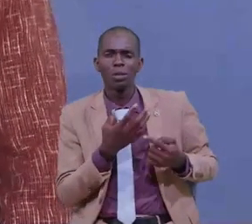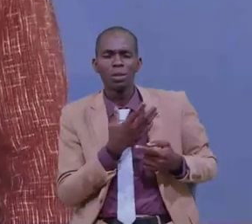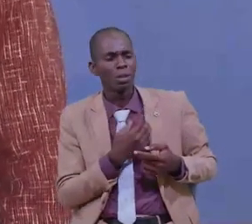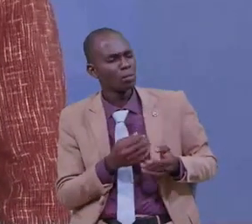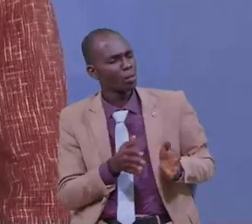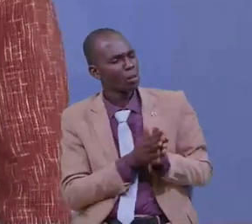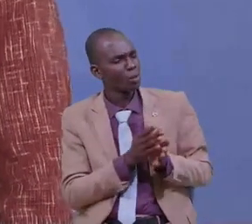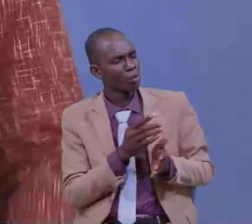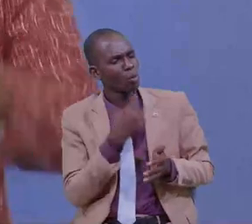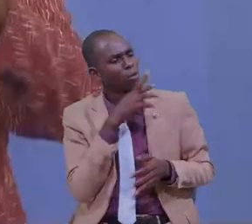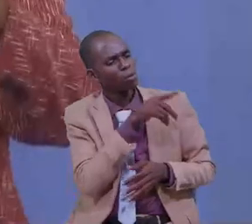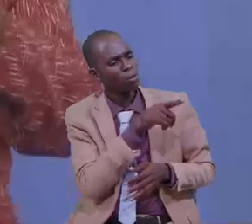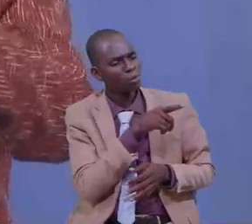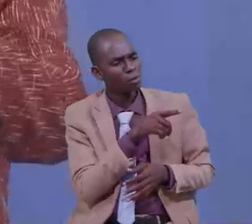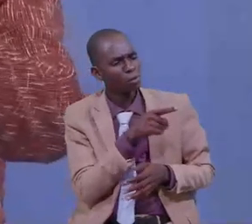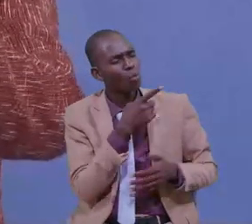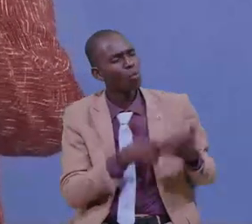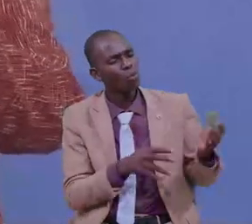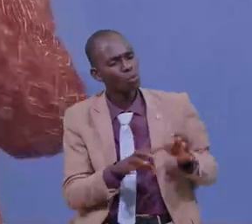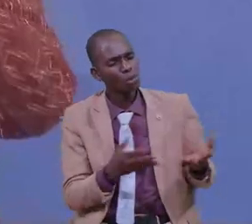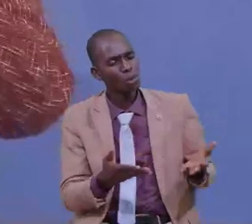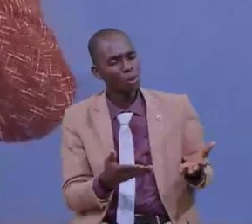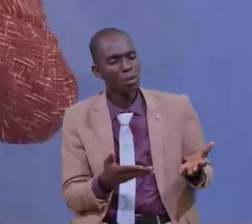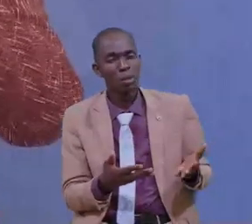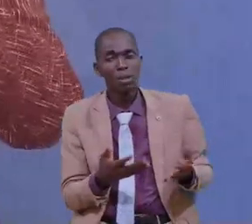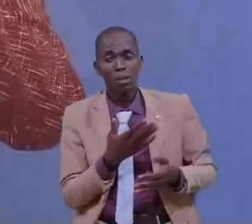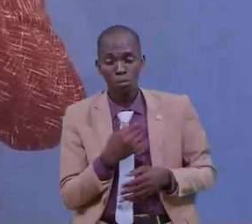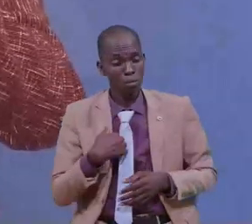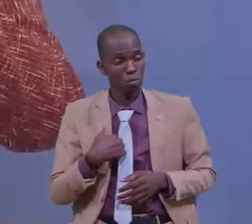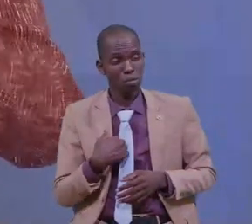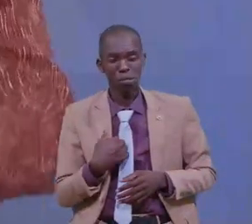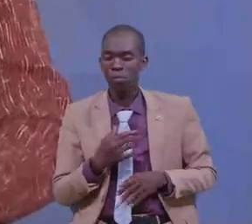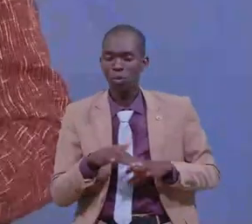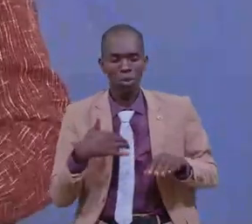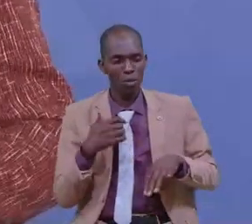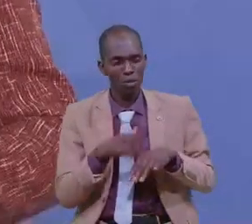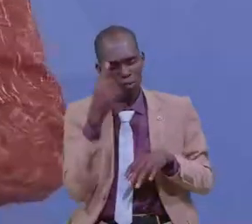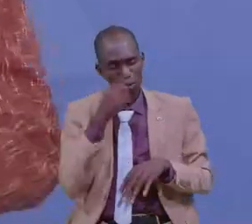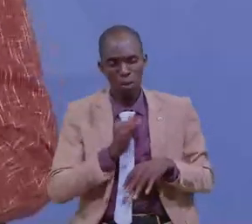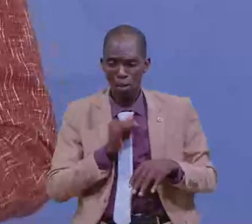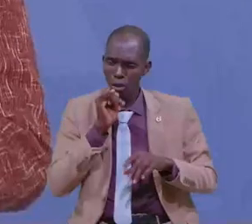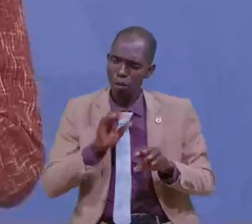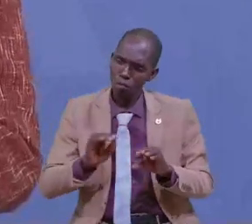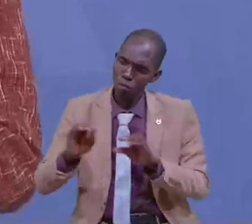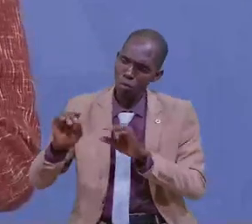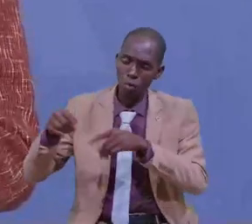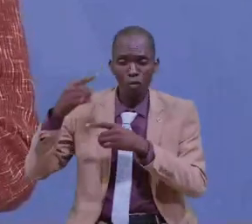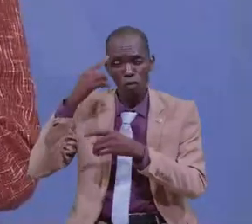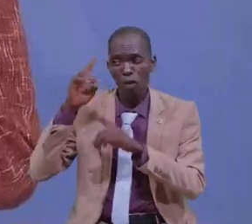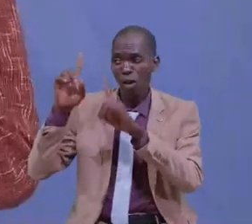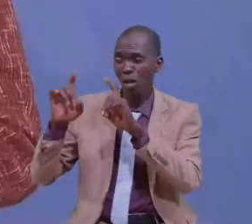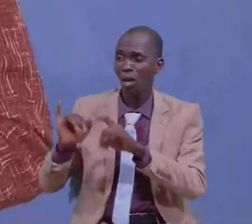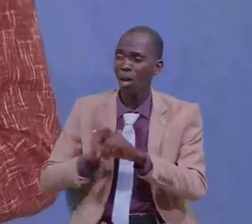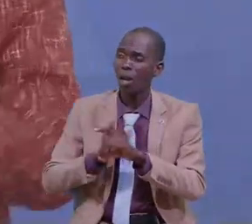Tu dis, quel est ton nom? Qu'est-ce que tu fais ici? Je vais à un examen pour lequel je me suis préparé. Et